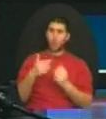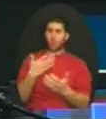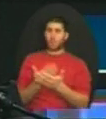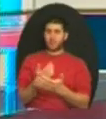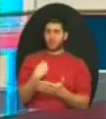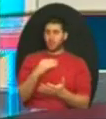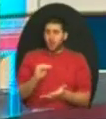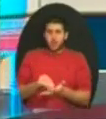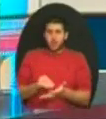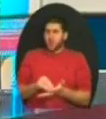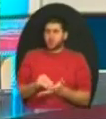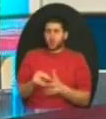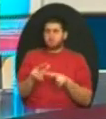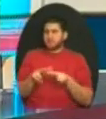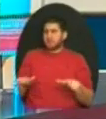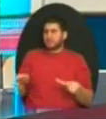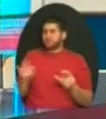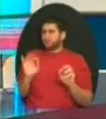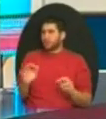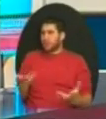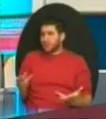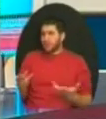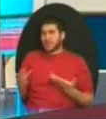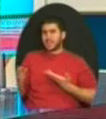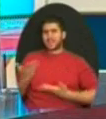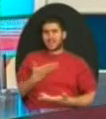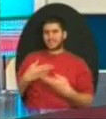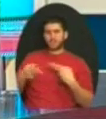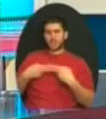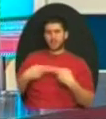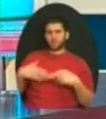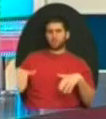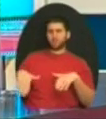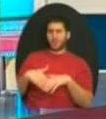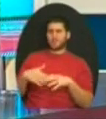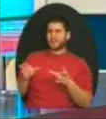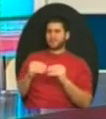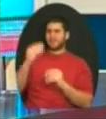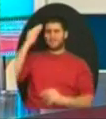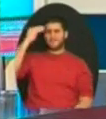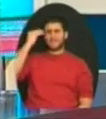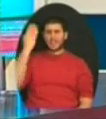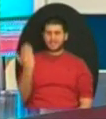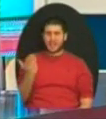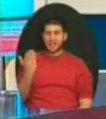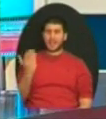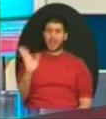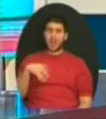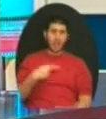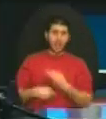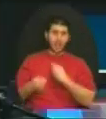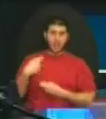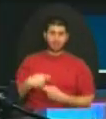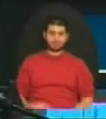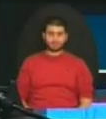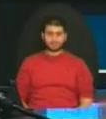שאנחנו עדיין לא נמצאים במצב של יחסי שכנות טובים עם הפלסטינים על הכלכלה?